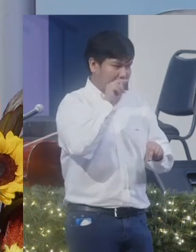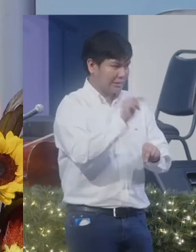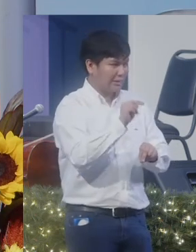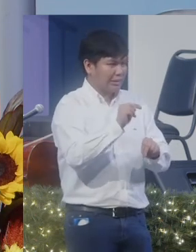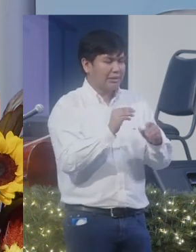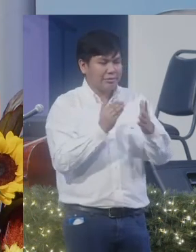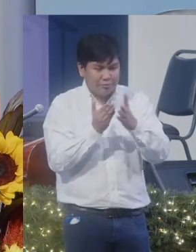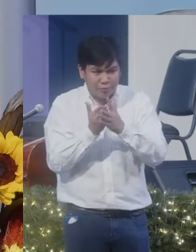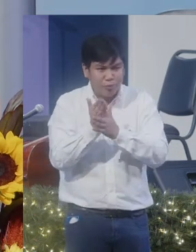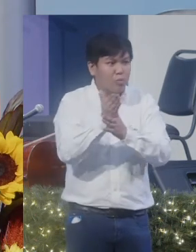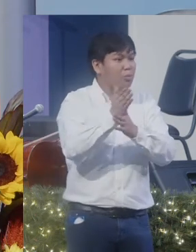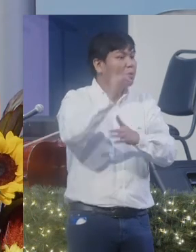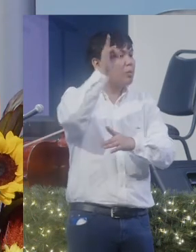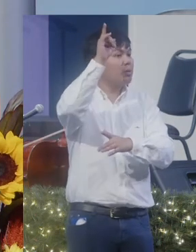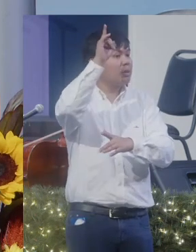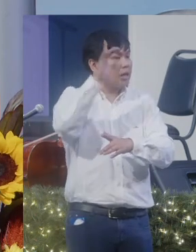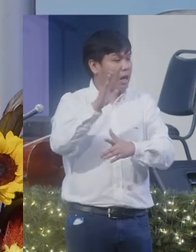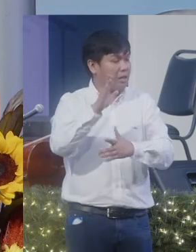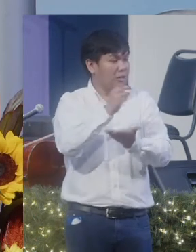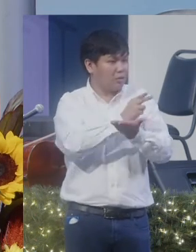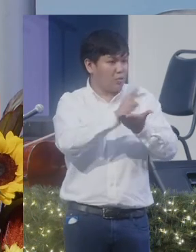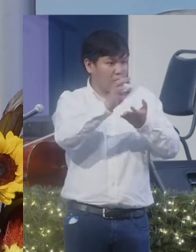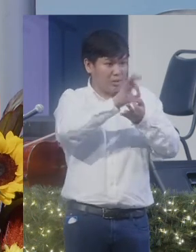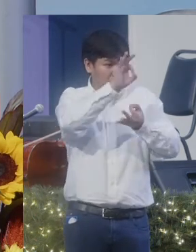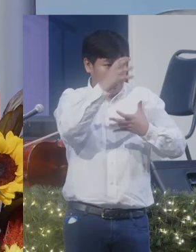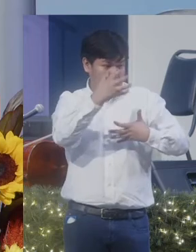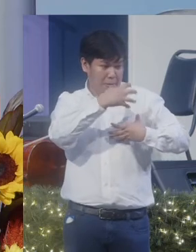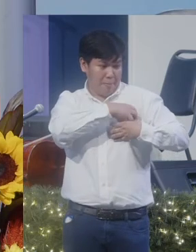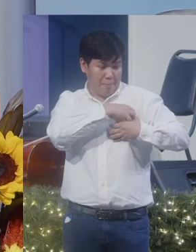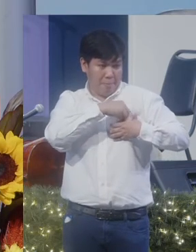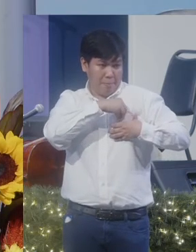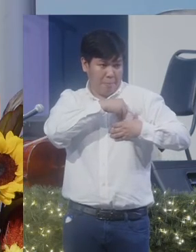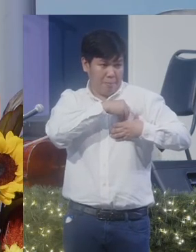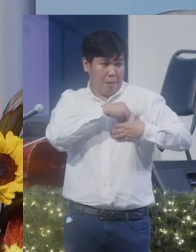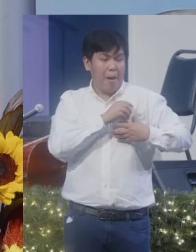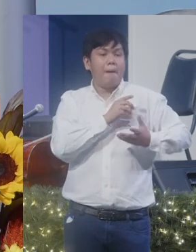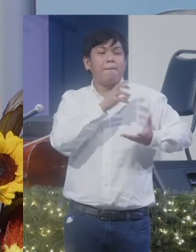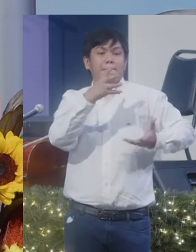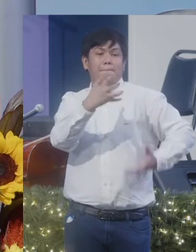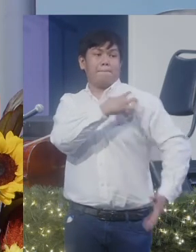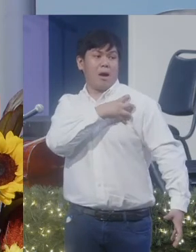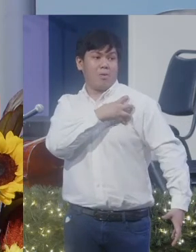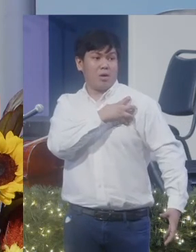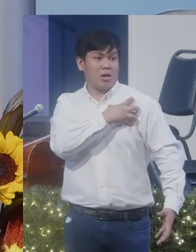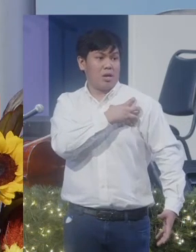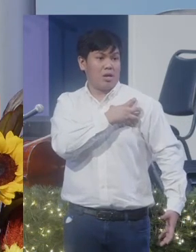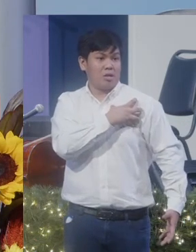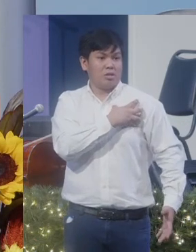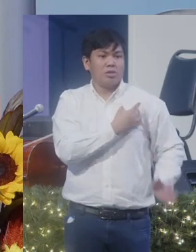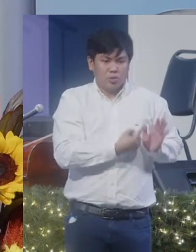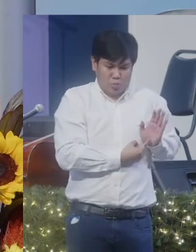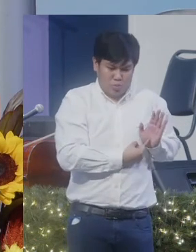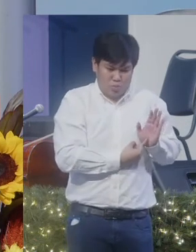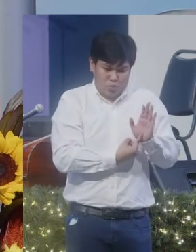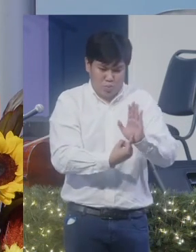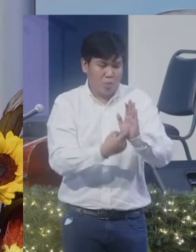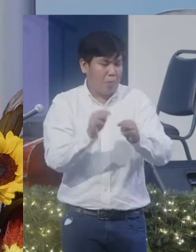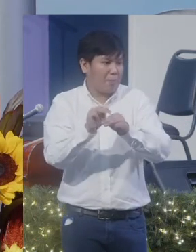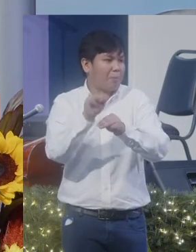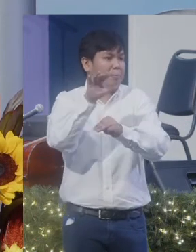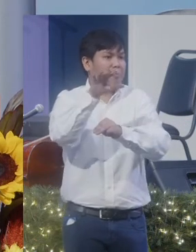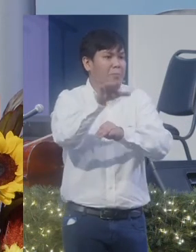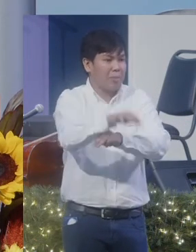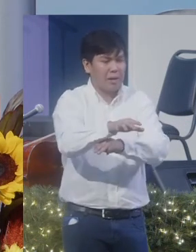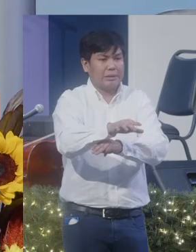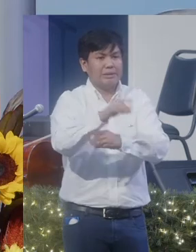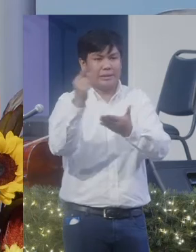kanyang makapangyarihang salita na nagre-resulta sa supernatural na